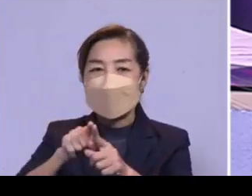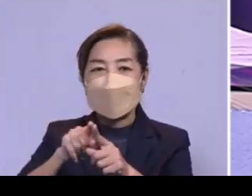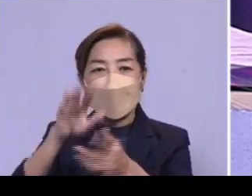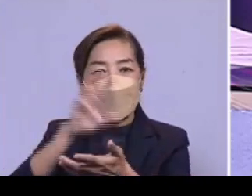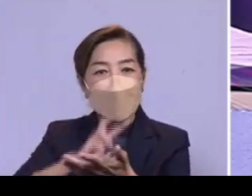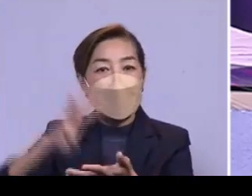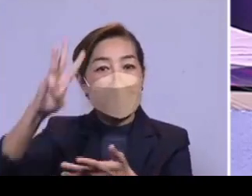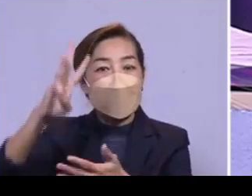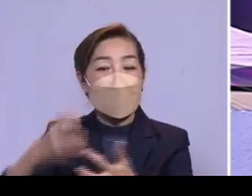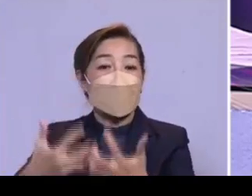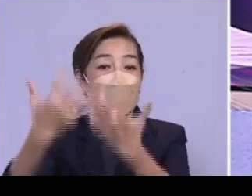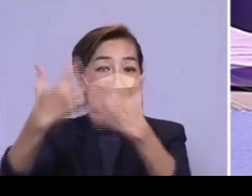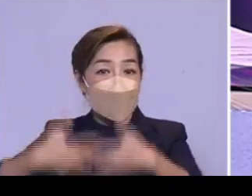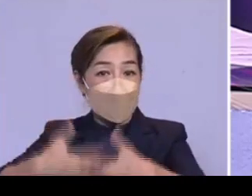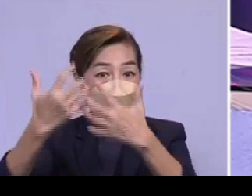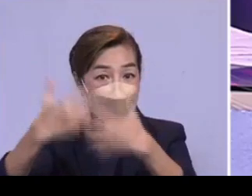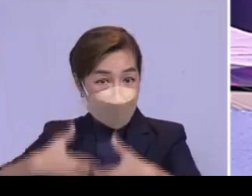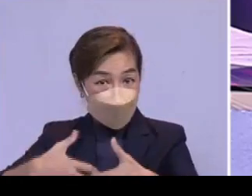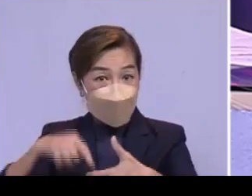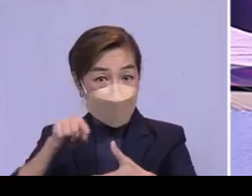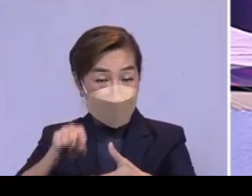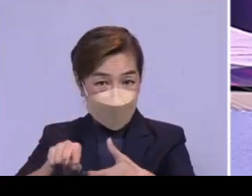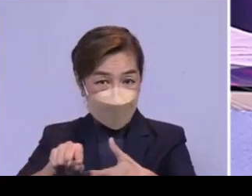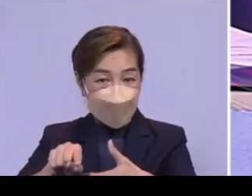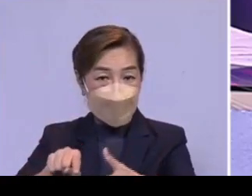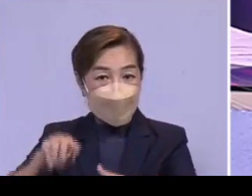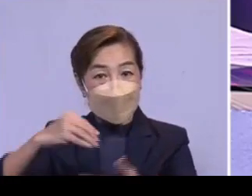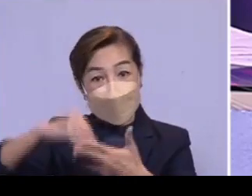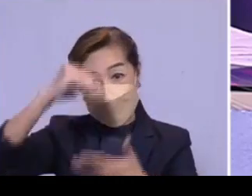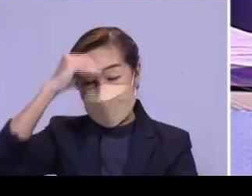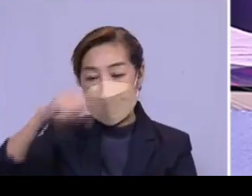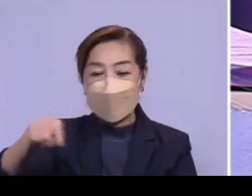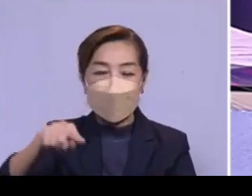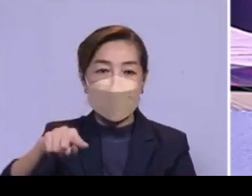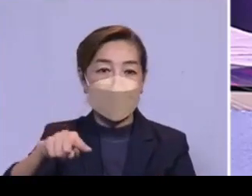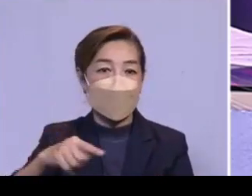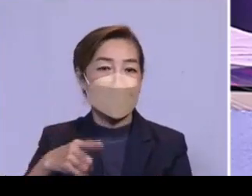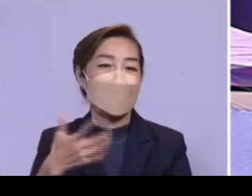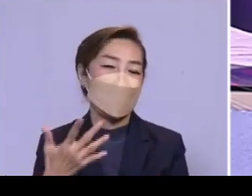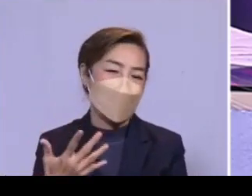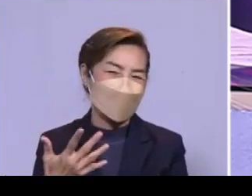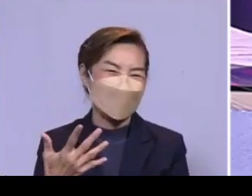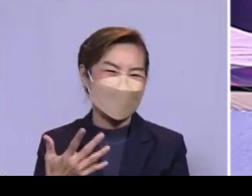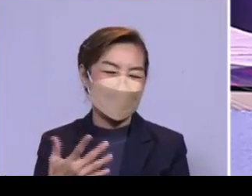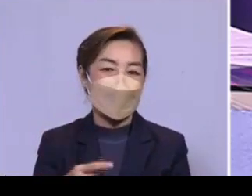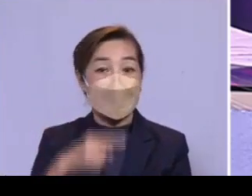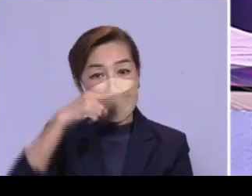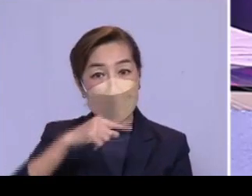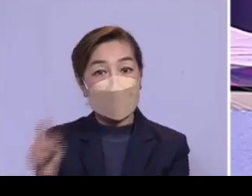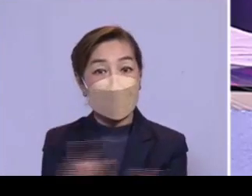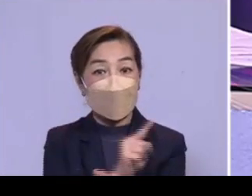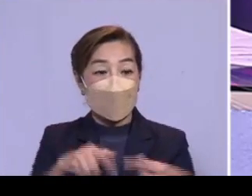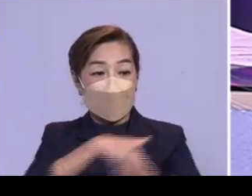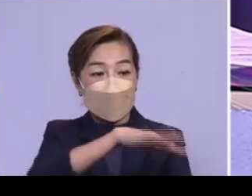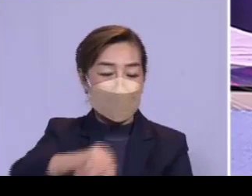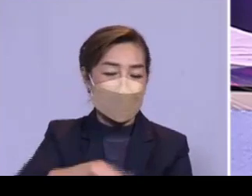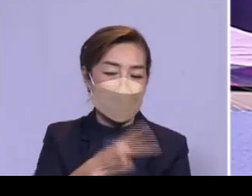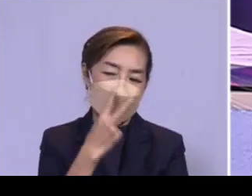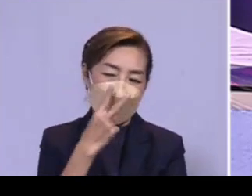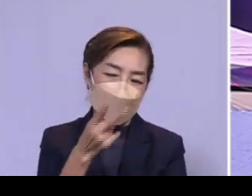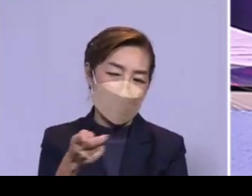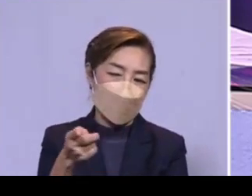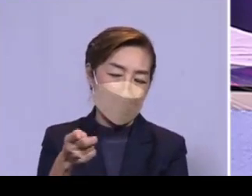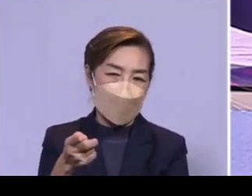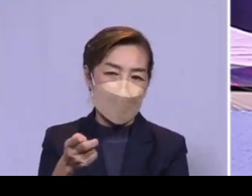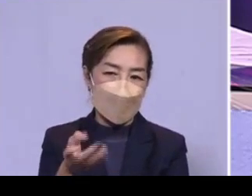ตีกันเหรอ เวลาเราพูดถึงเรื่องของน้องๆช่างกลคือต้องยอมรับอย่างหนึ่งว่าในสังคมไทยอาจจะมองภา